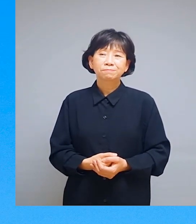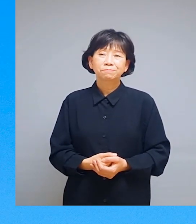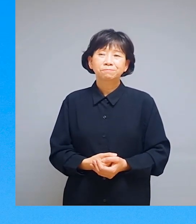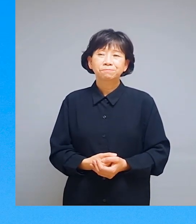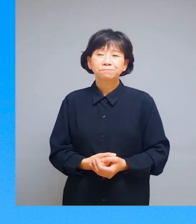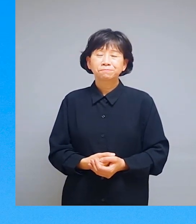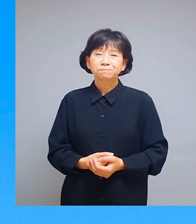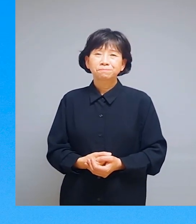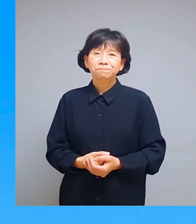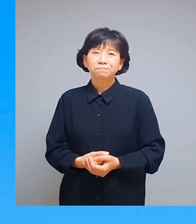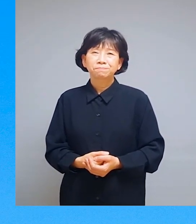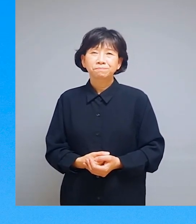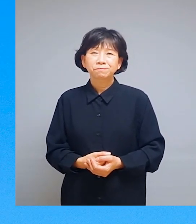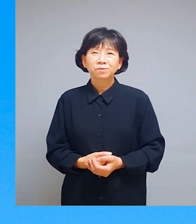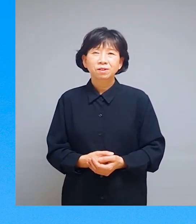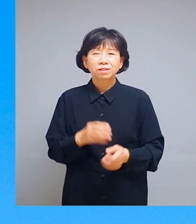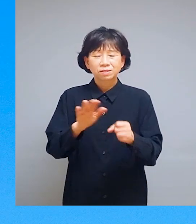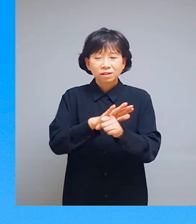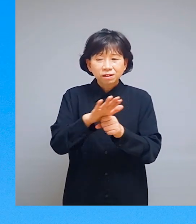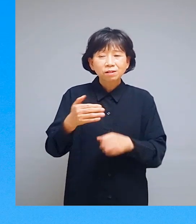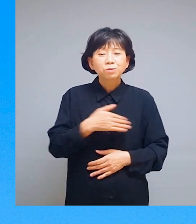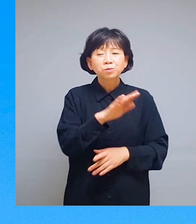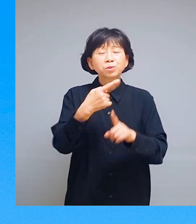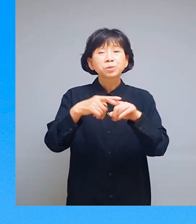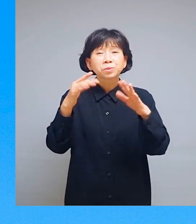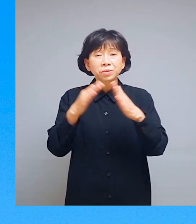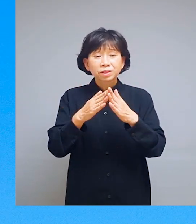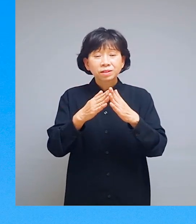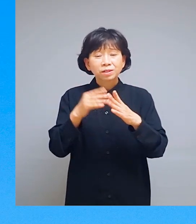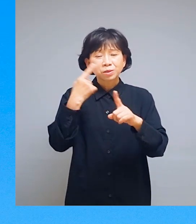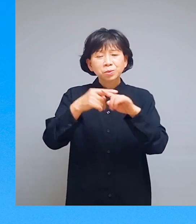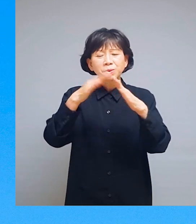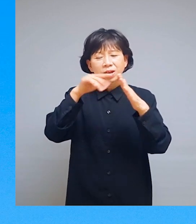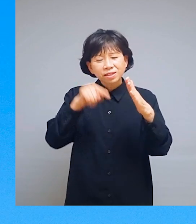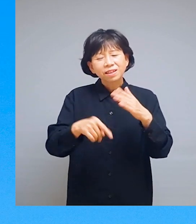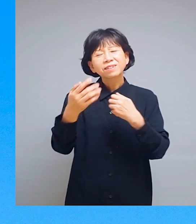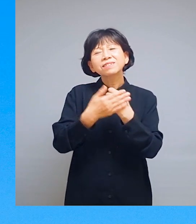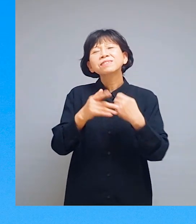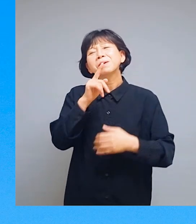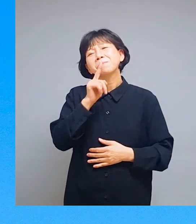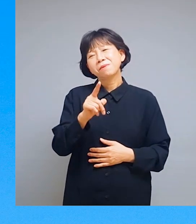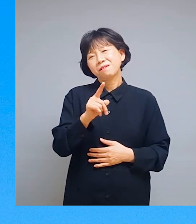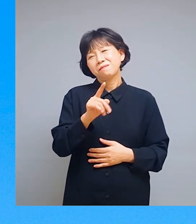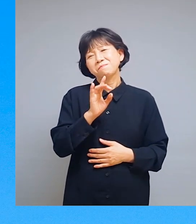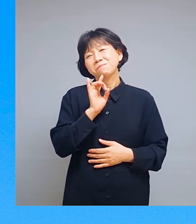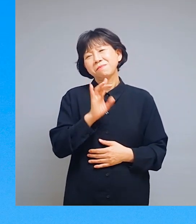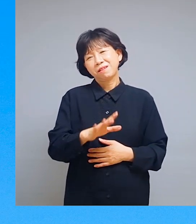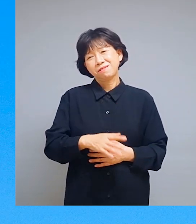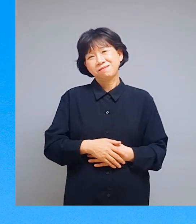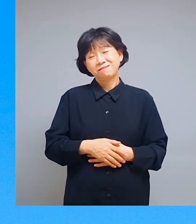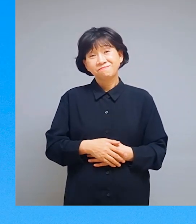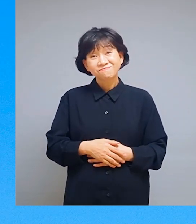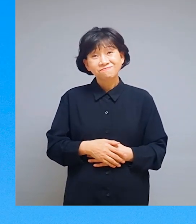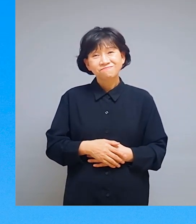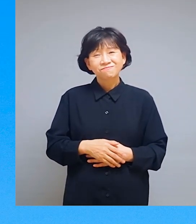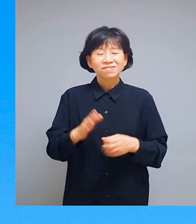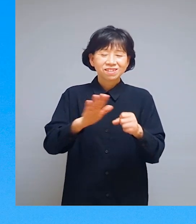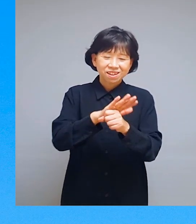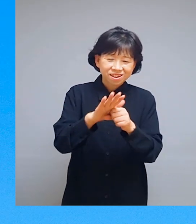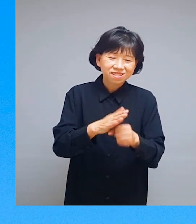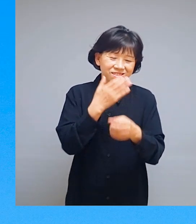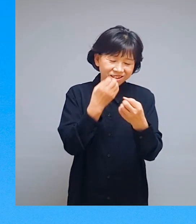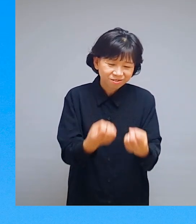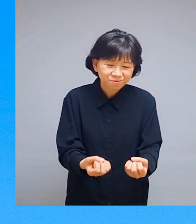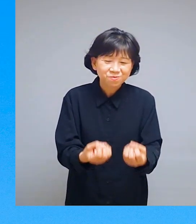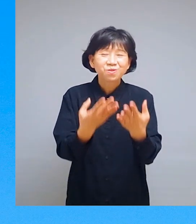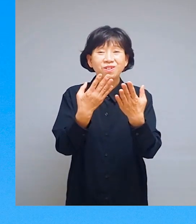못 되는 것 같고. 아무튼 사랑하는 우리 교회는 교회 안에서 은혜스러운 얘기만 하자고요. 그렇죠? 사랑한다고,